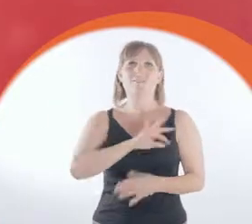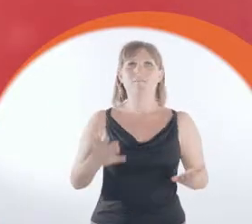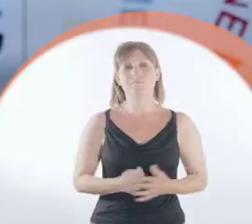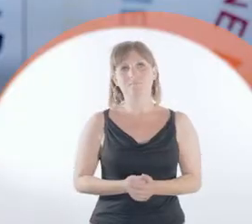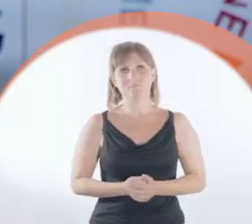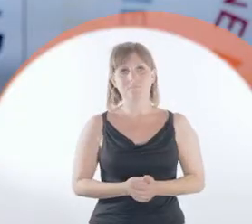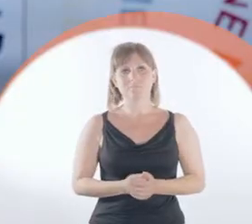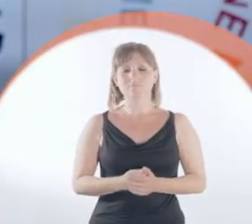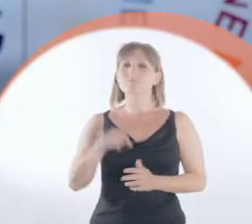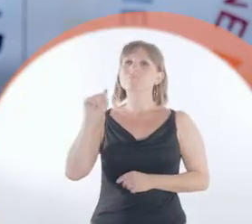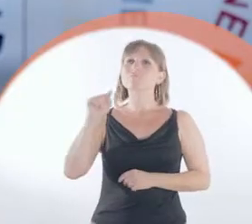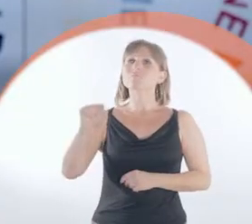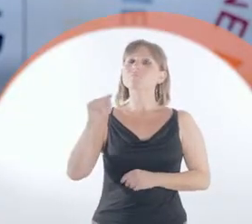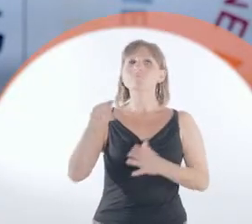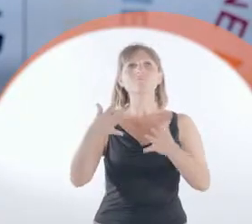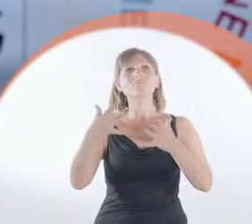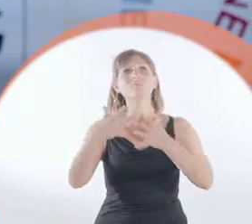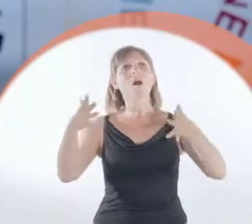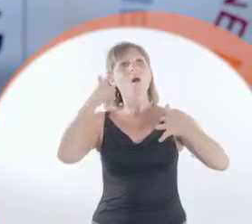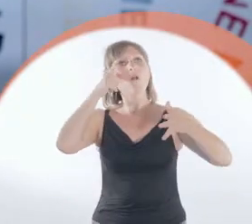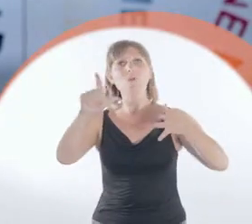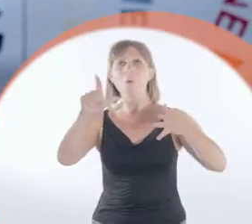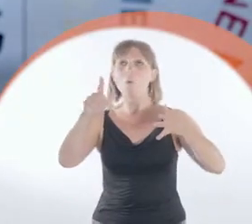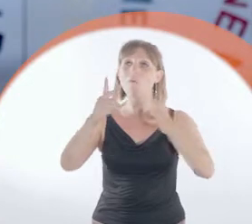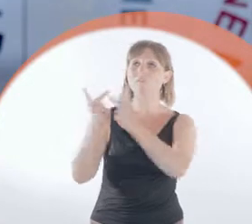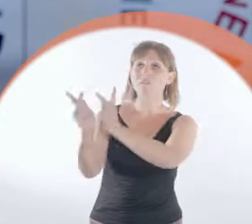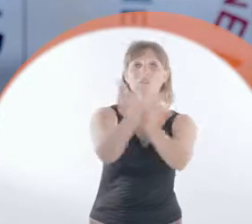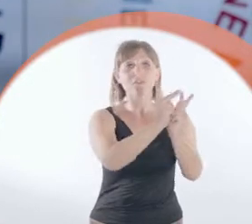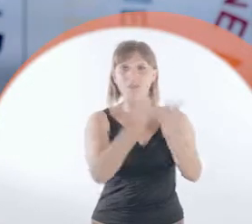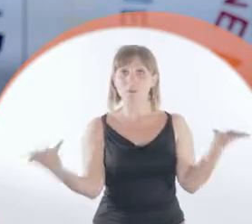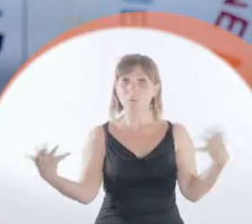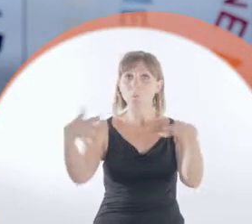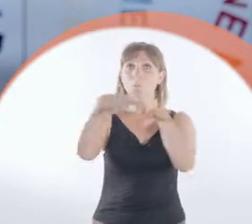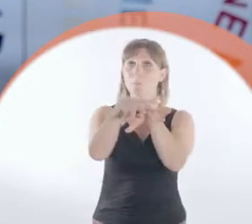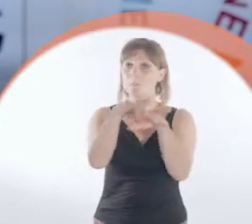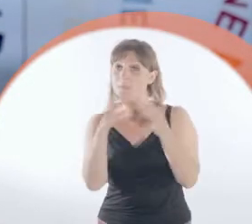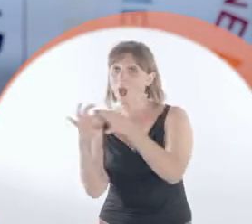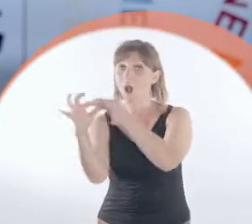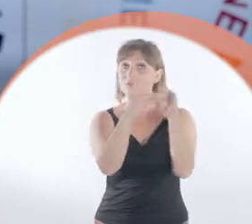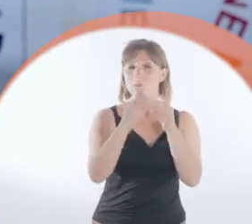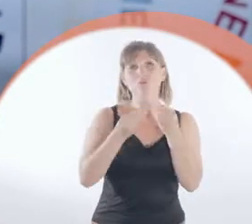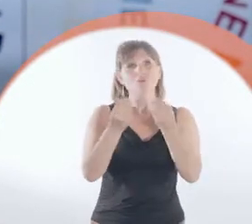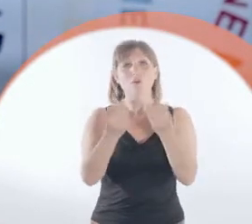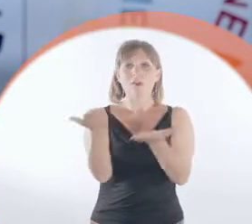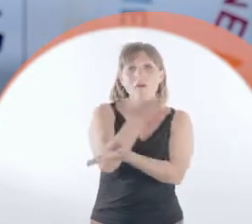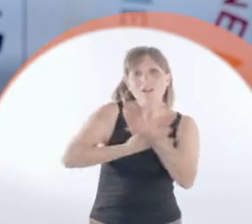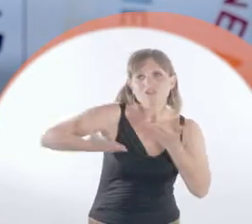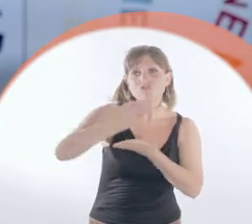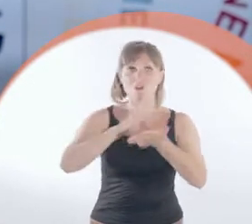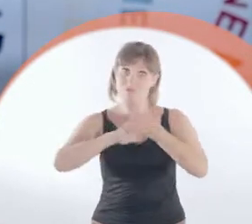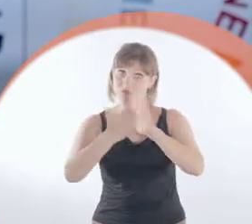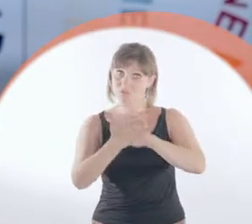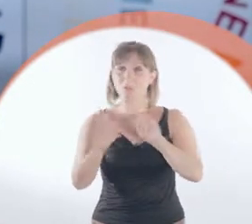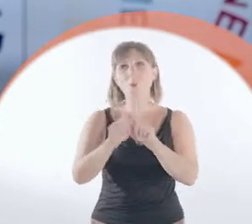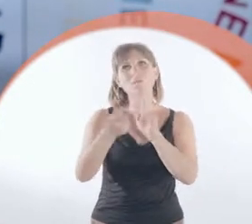'intérêt général. Le fait que toutes les communes du Grand Lyon soient associées à une seule et même commission permet une certaine interactivité avec les